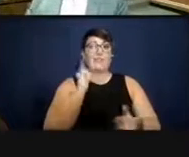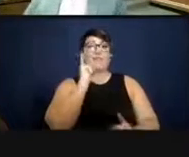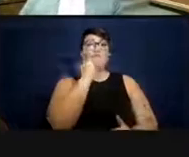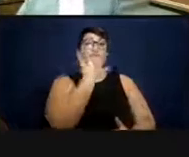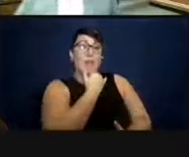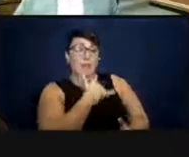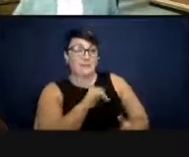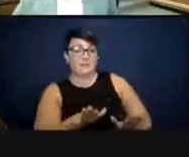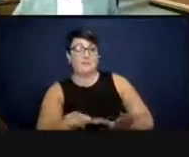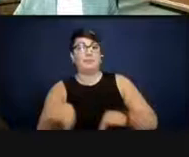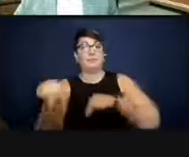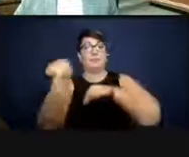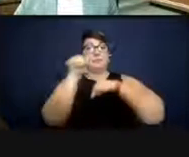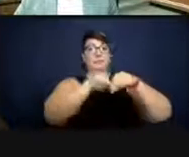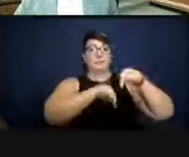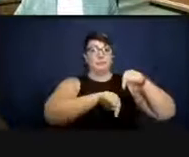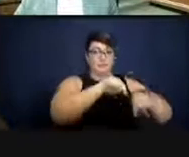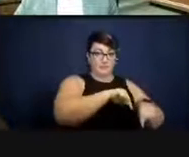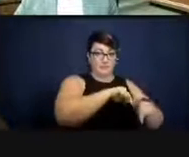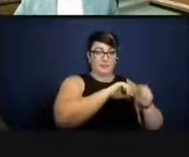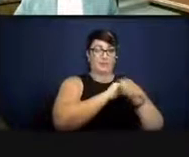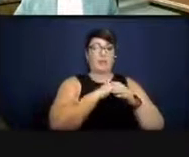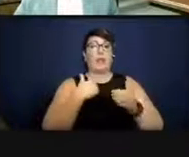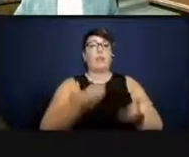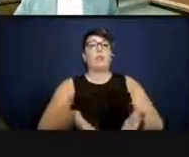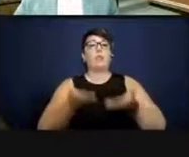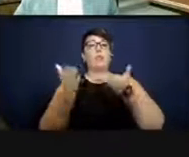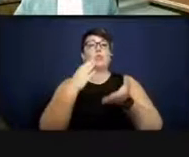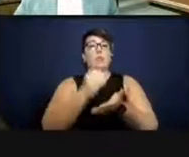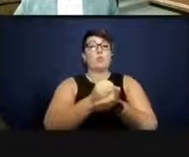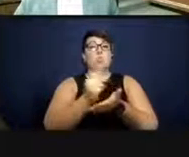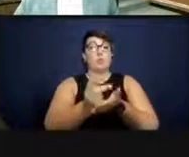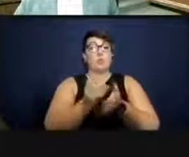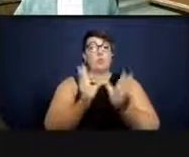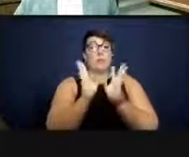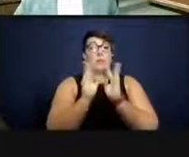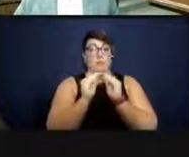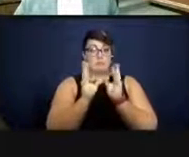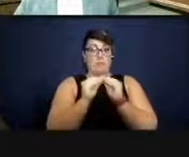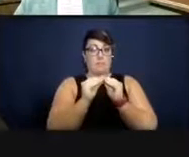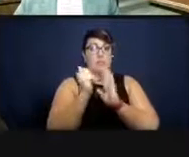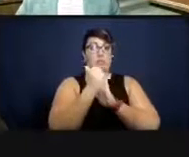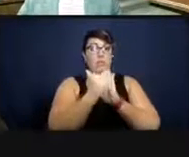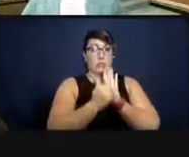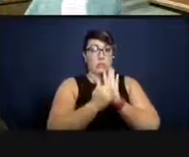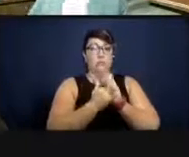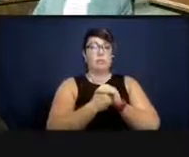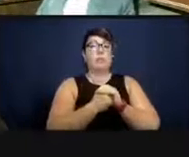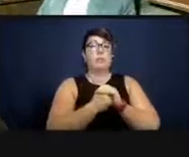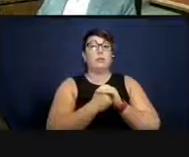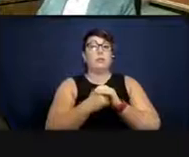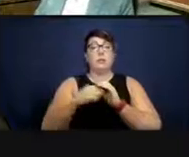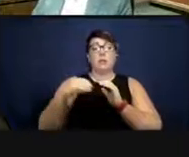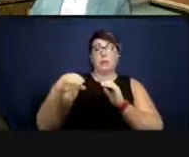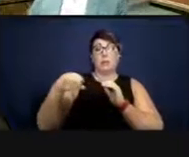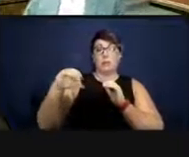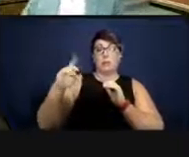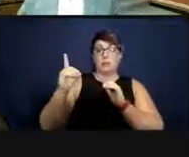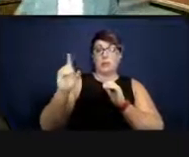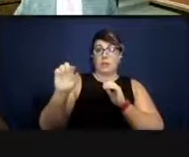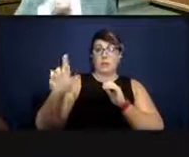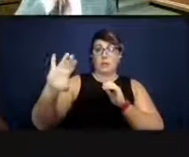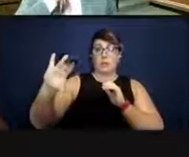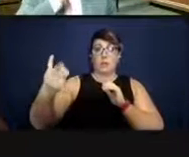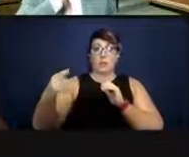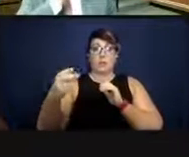أعتذر لأننا بدأنا بطريقة خاطئة، وبالتالي هل لدينا طلب لموافقة على جدول